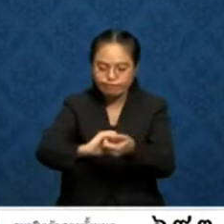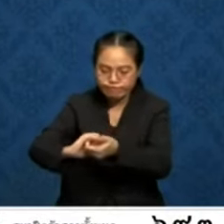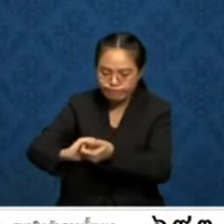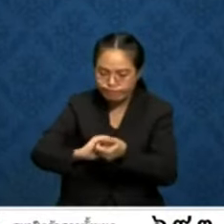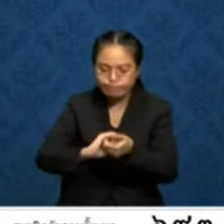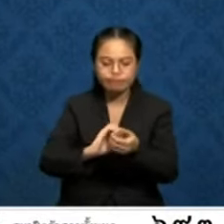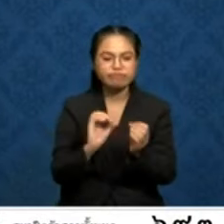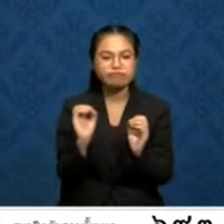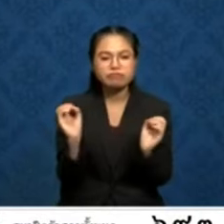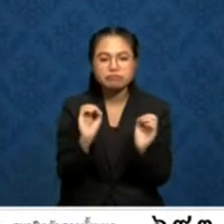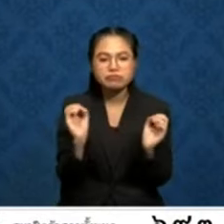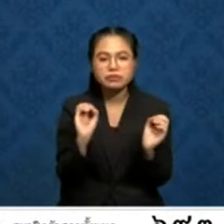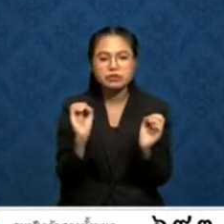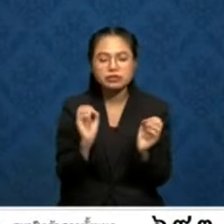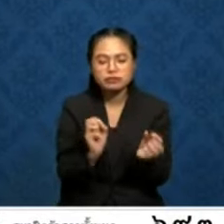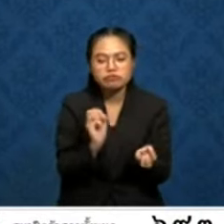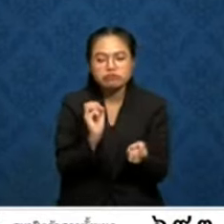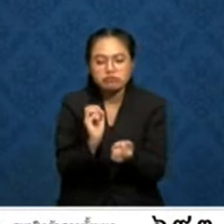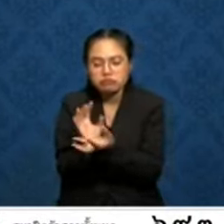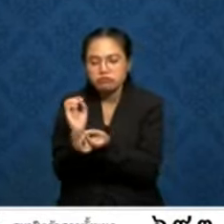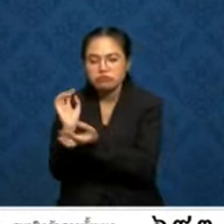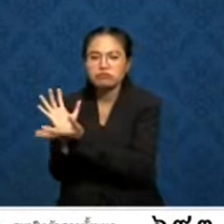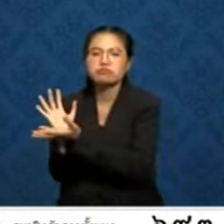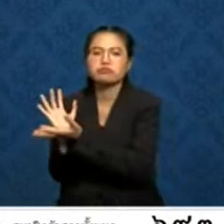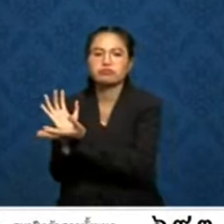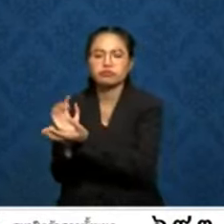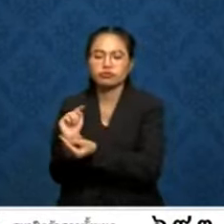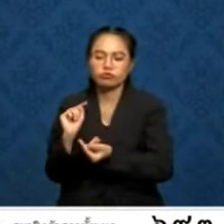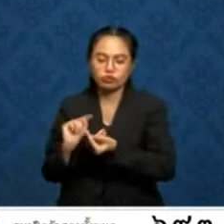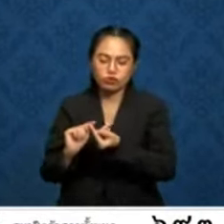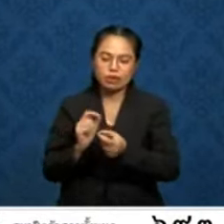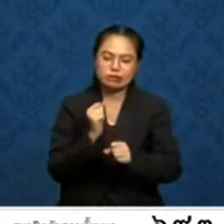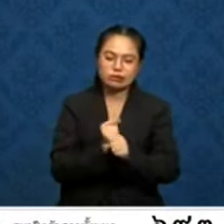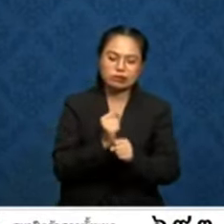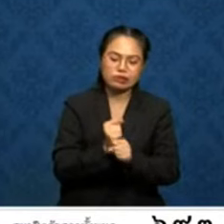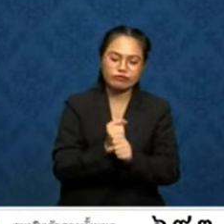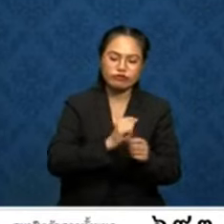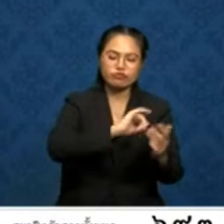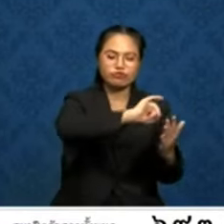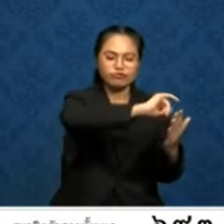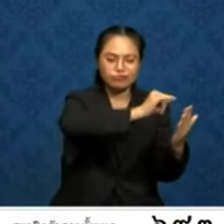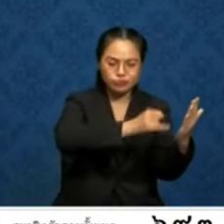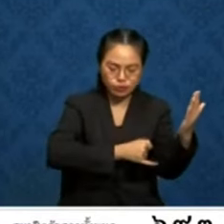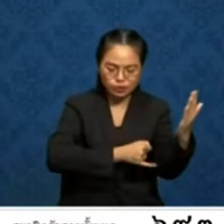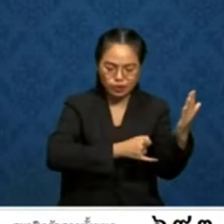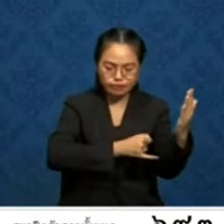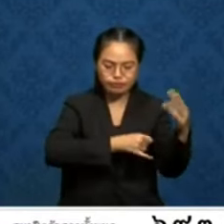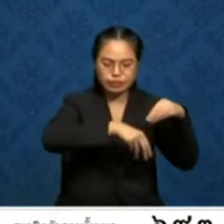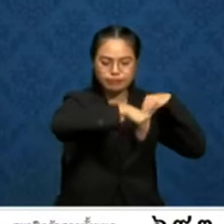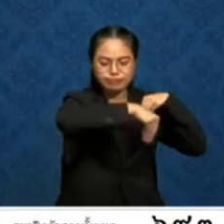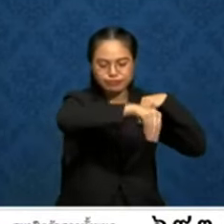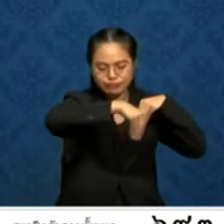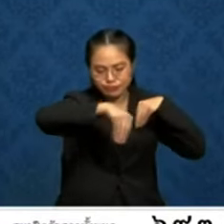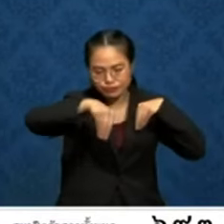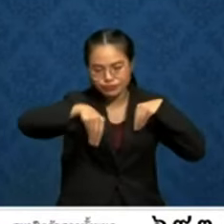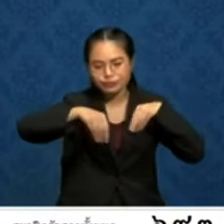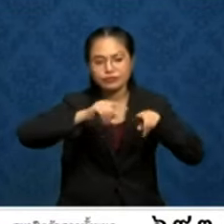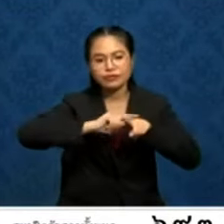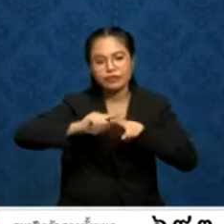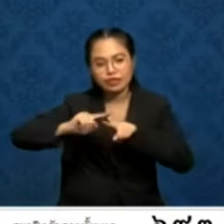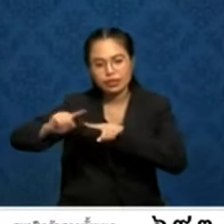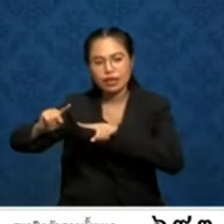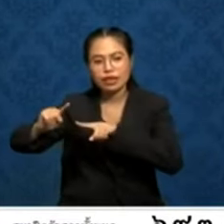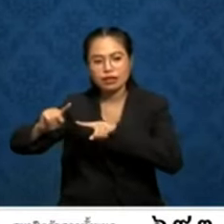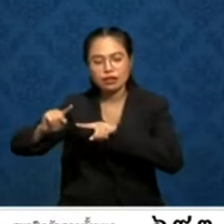ร่วมมือกันมีการขยายตัวไปสู่สำนักงานส่วนภูมิภาคมากเกินความจำเป็นระบบขนาด